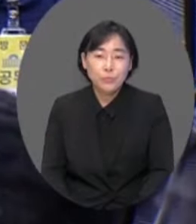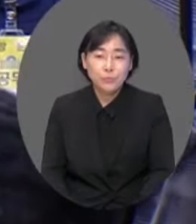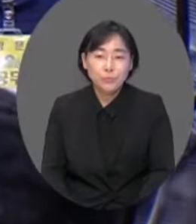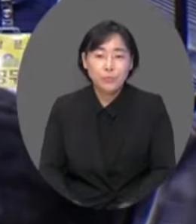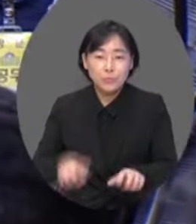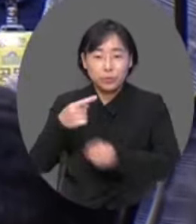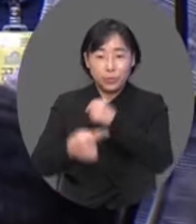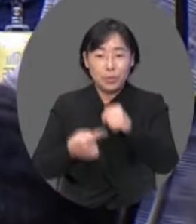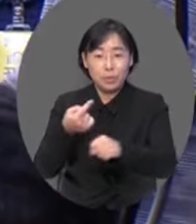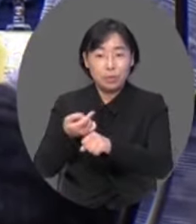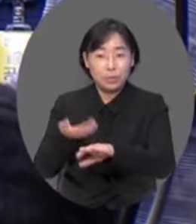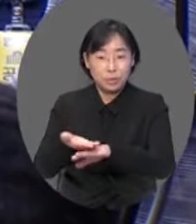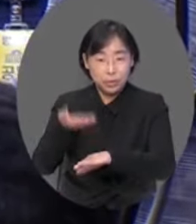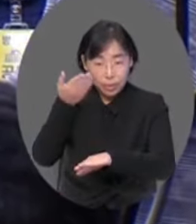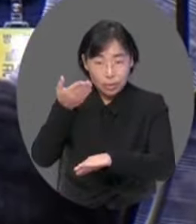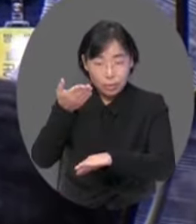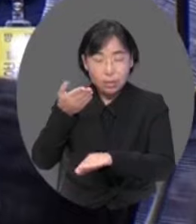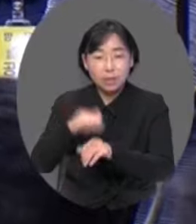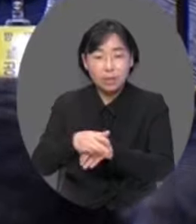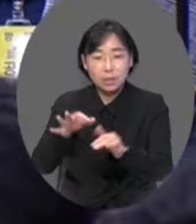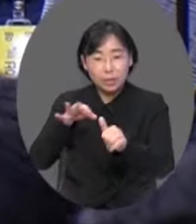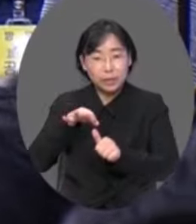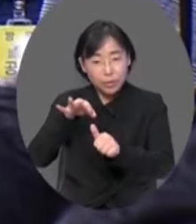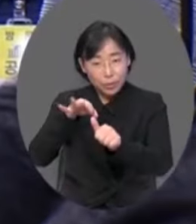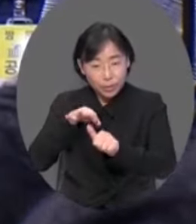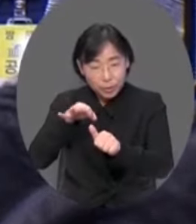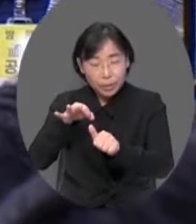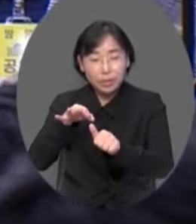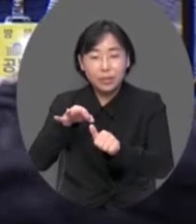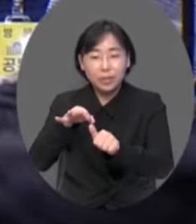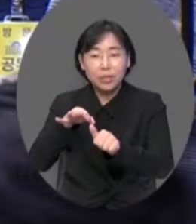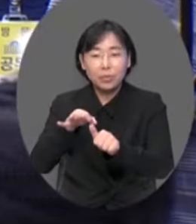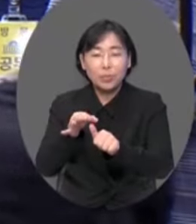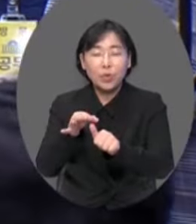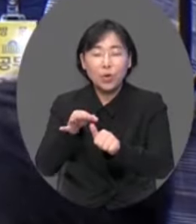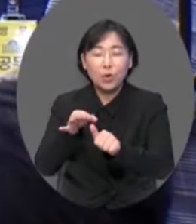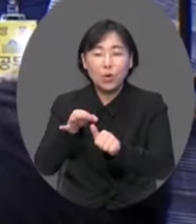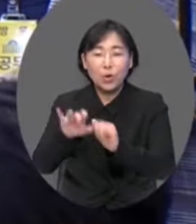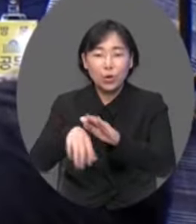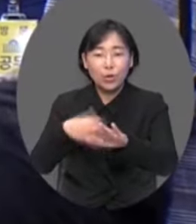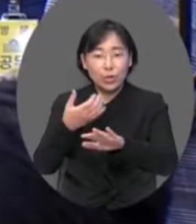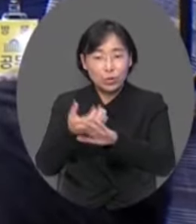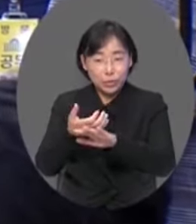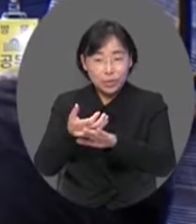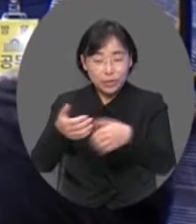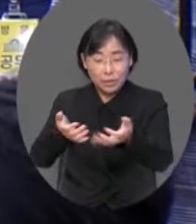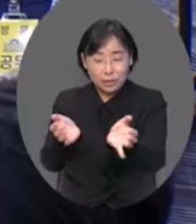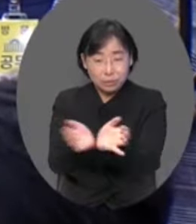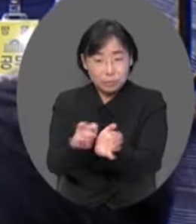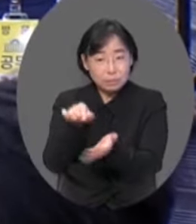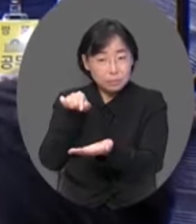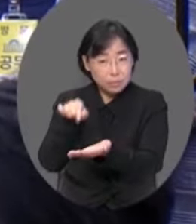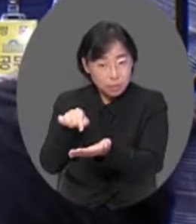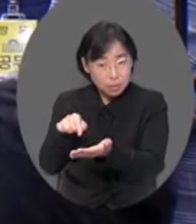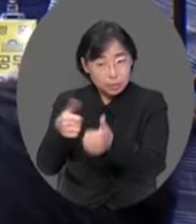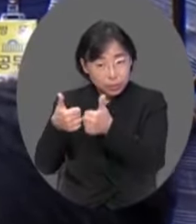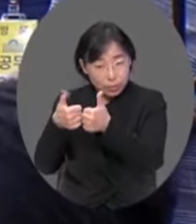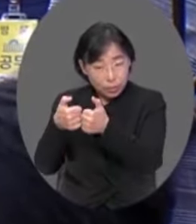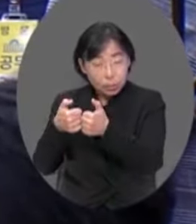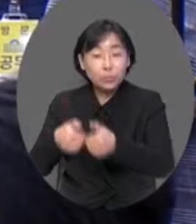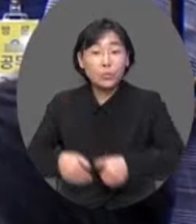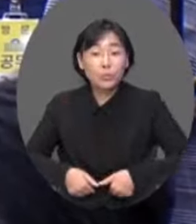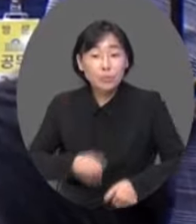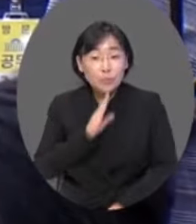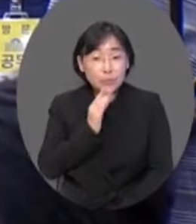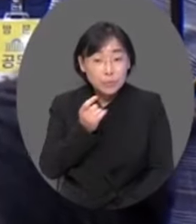파견 기간이 되면 인사혁신처의 승인을 받아야 되는데 승인 받았습니까? 1년을 초과하는 경우에는 인사혁신처하고 협의를 하도록 되어 있고요.